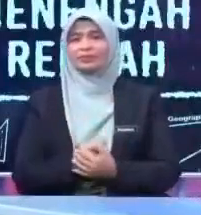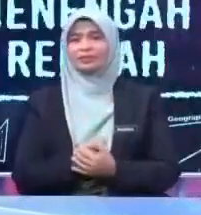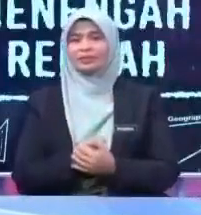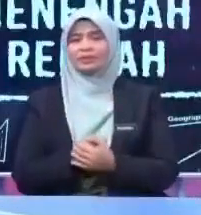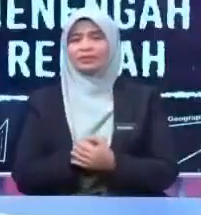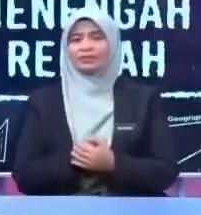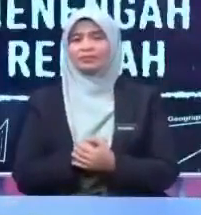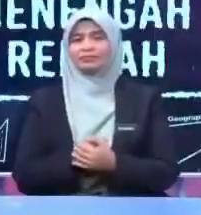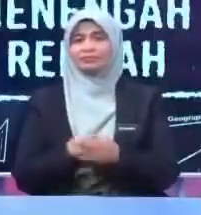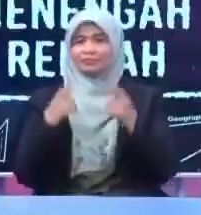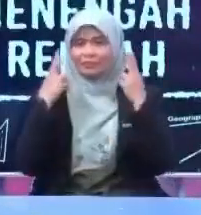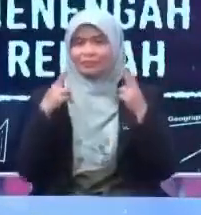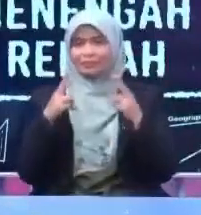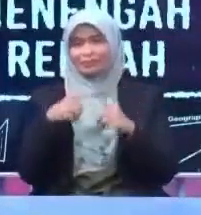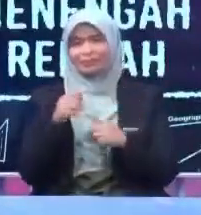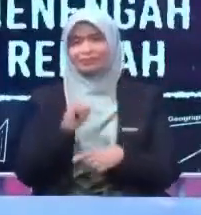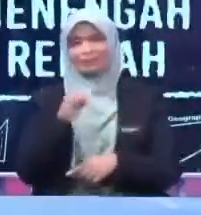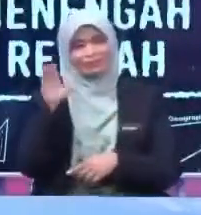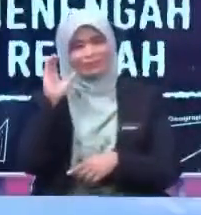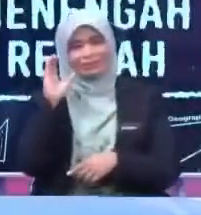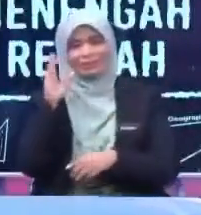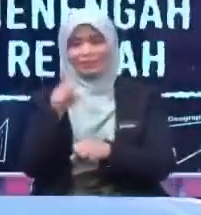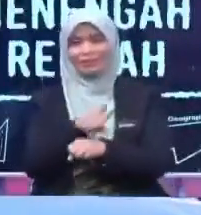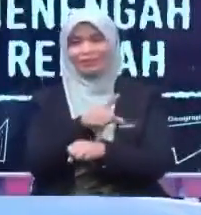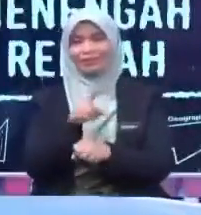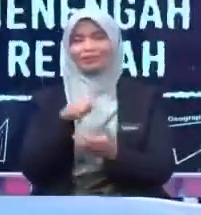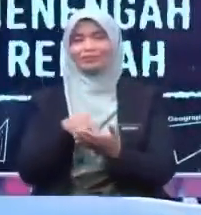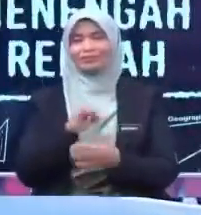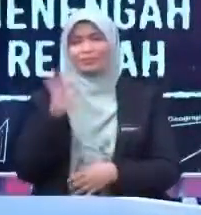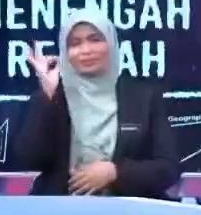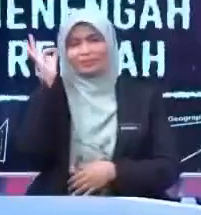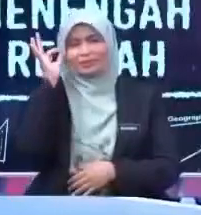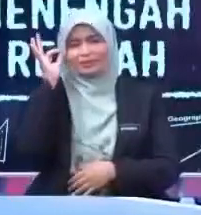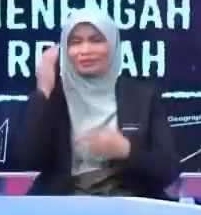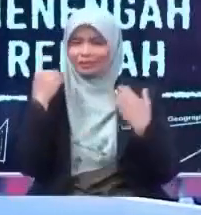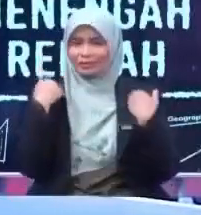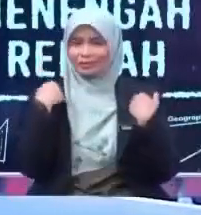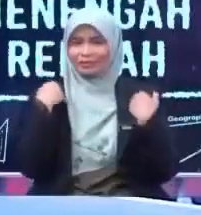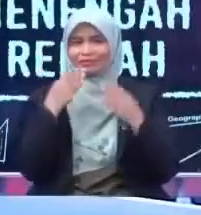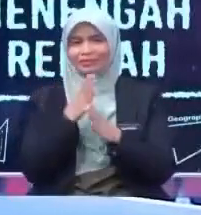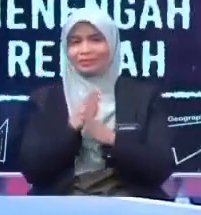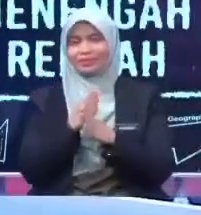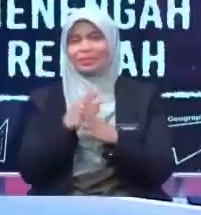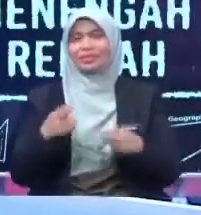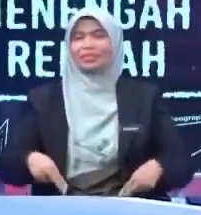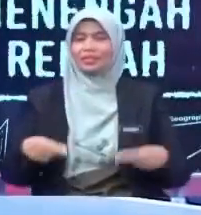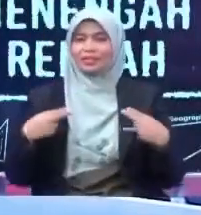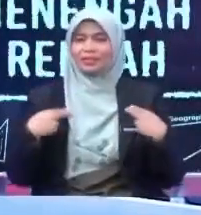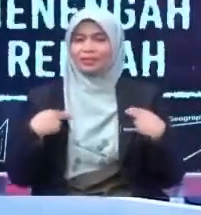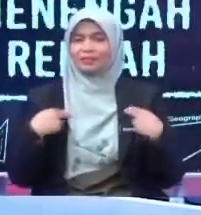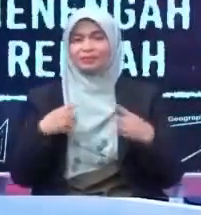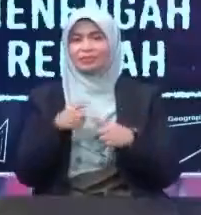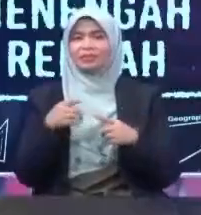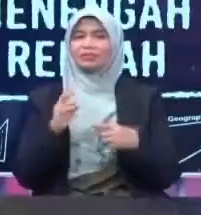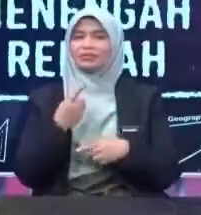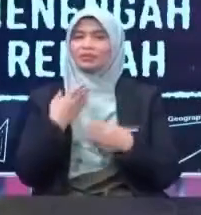pembaringan. Ustazah, bila saya dengar je lagu ni, Ustazah, saya terfikir juga, ada ke sebenarnya kehidupan kita bila kita dah meninggal